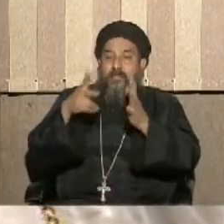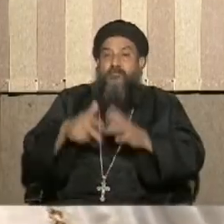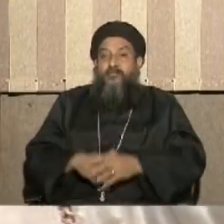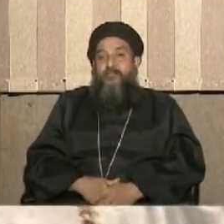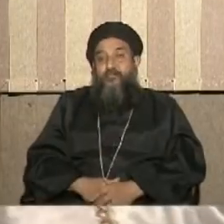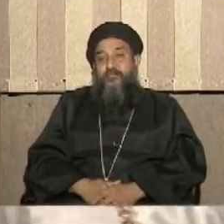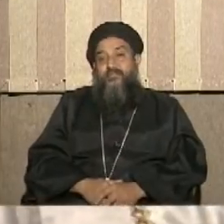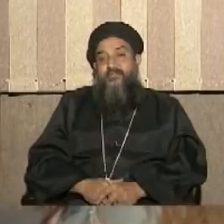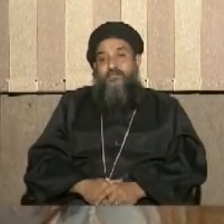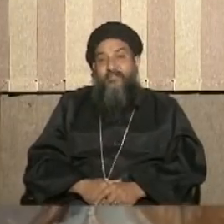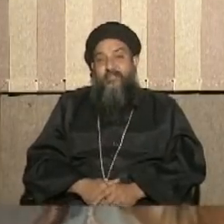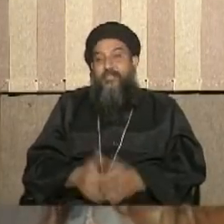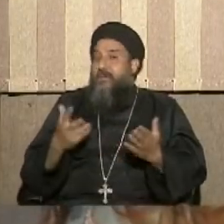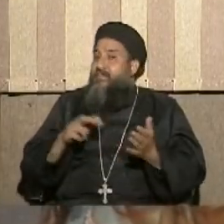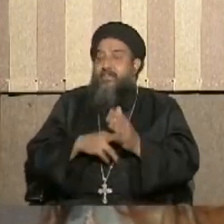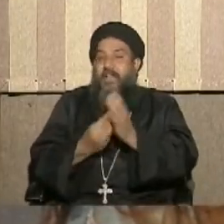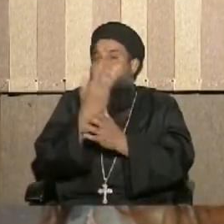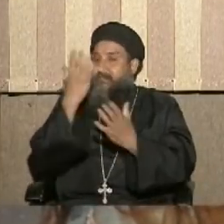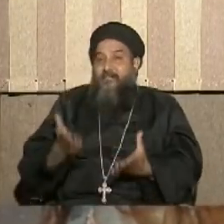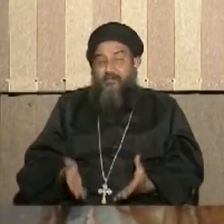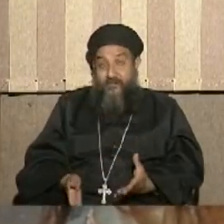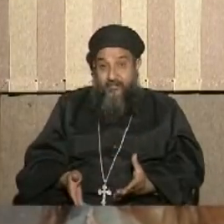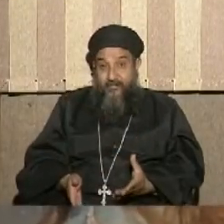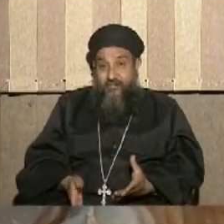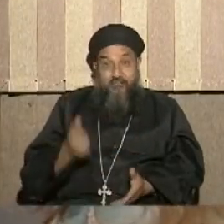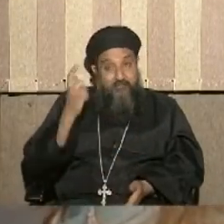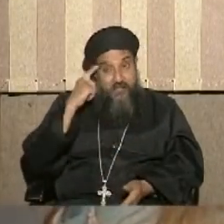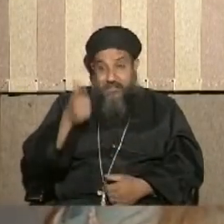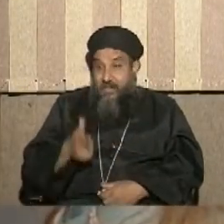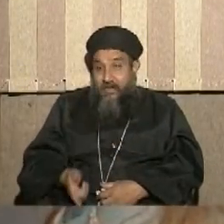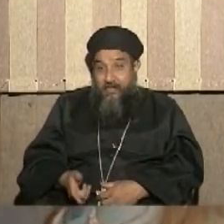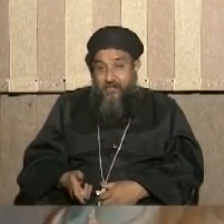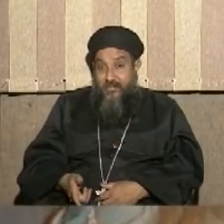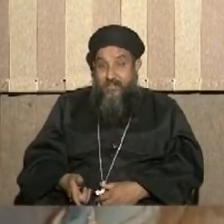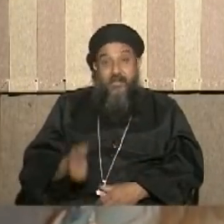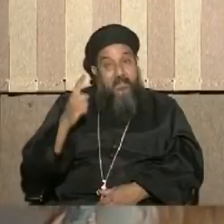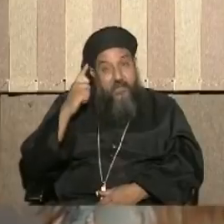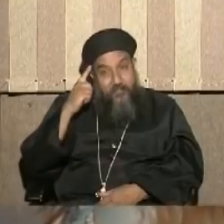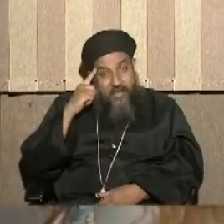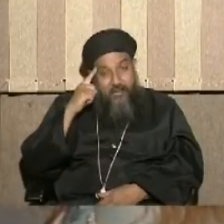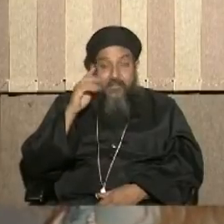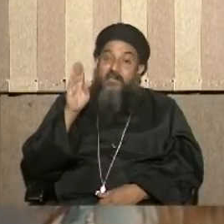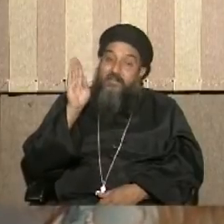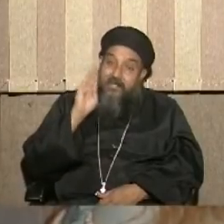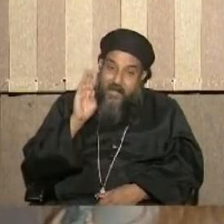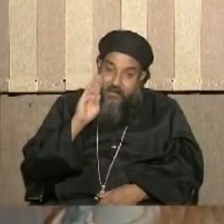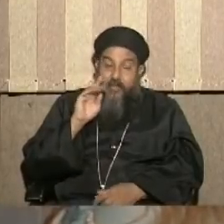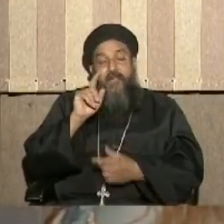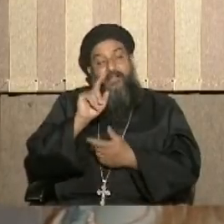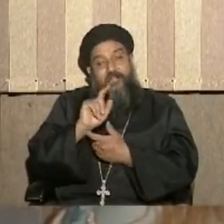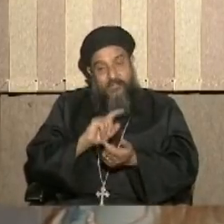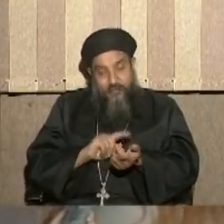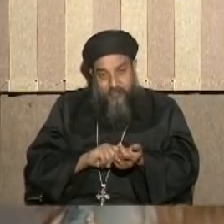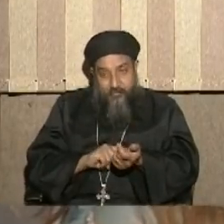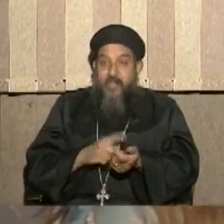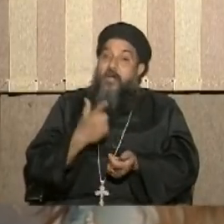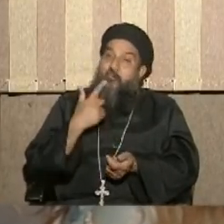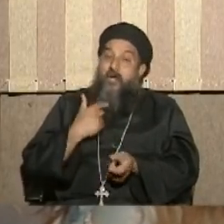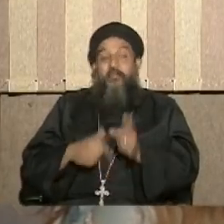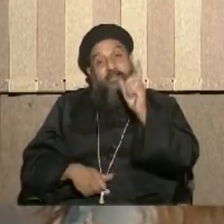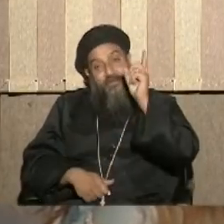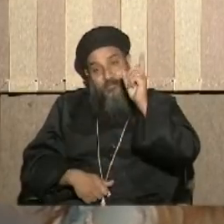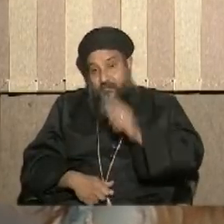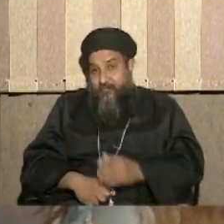اللي كنت خايف منه. هو إيه بس اللي حصل؟ ما أنت عارف إنهم دايما بيحبوا يتكلموا عن ربنا